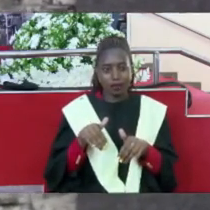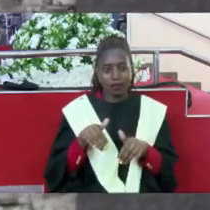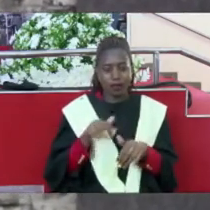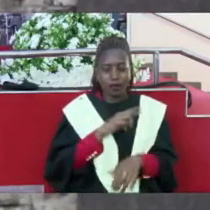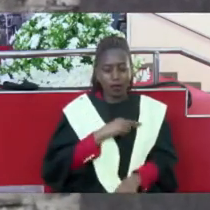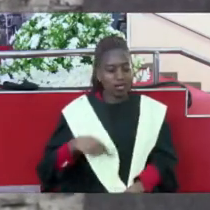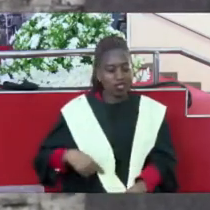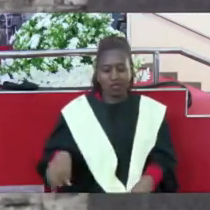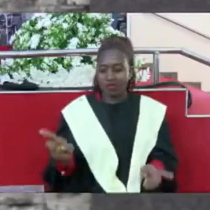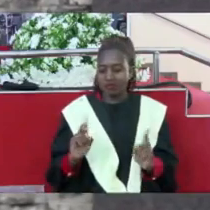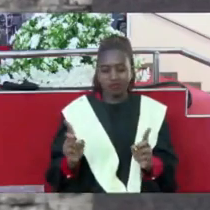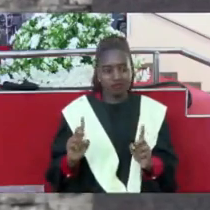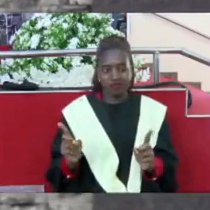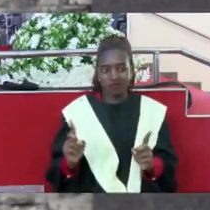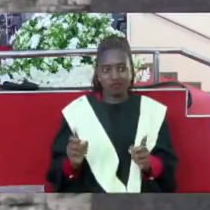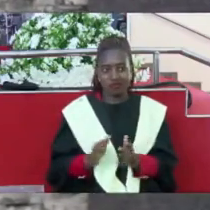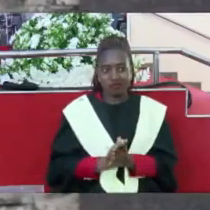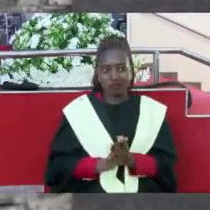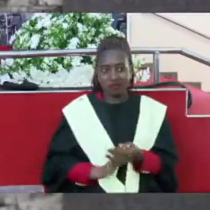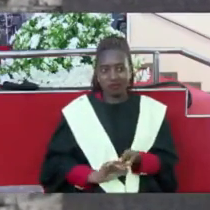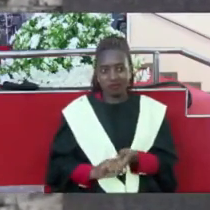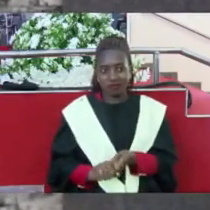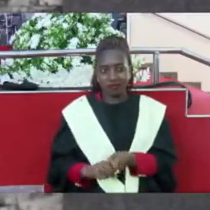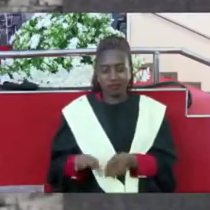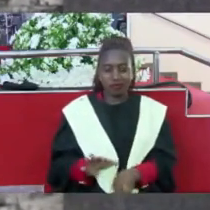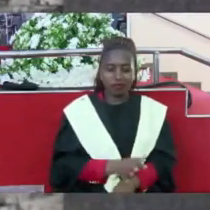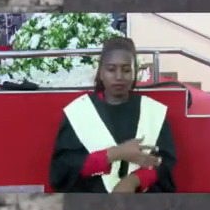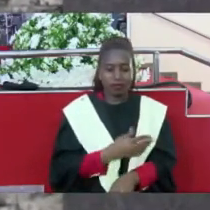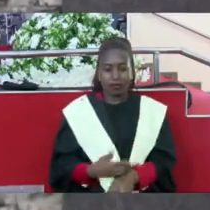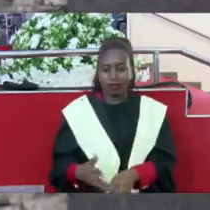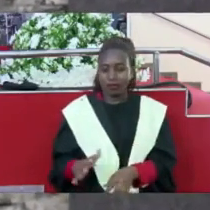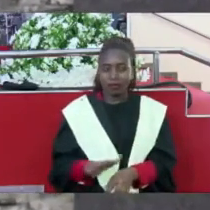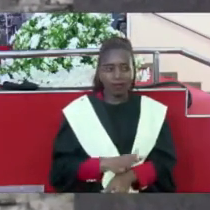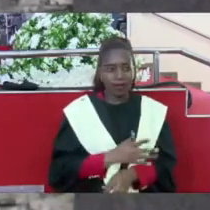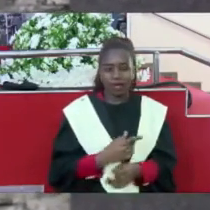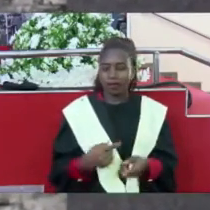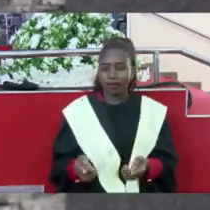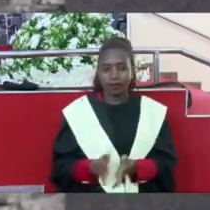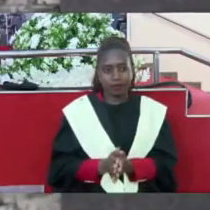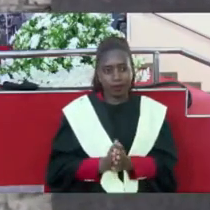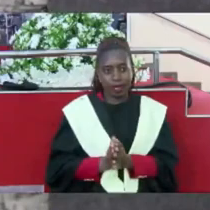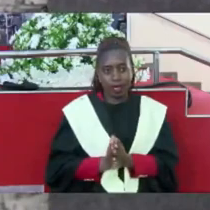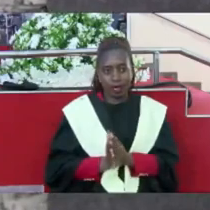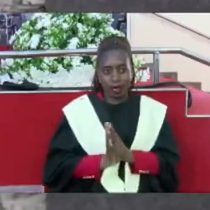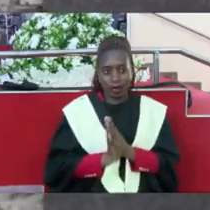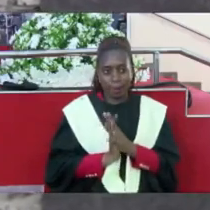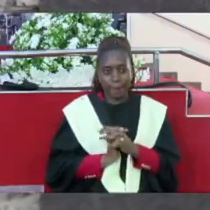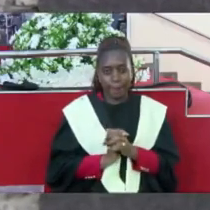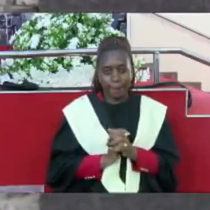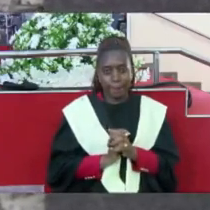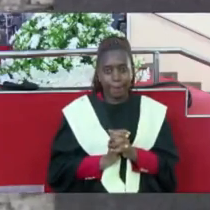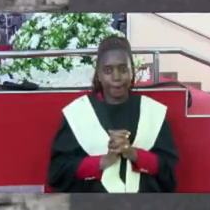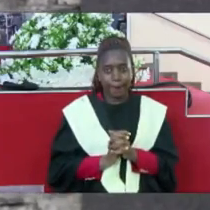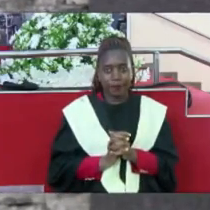waits. Pass me not, oh gentle Savior. Ikifika pahali ndio sasa unaanza kupata revival. But if